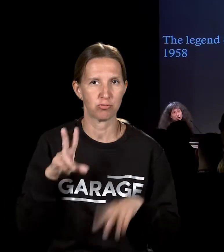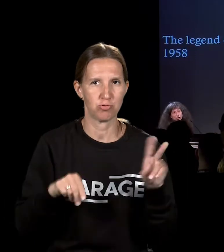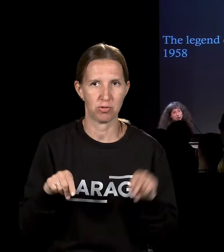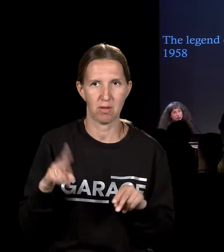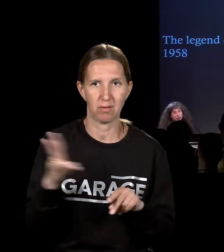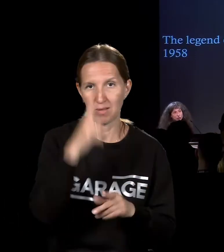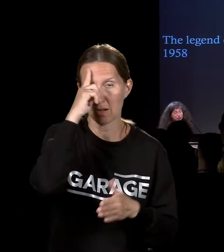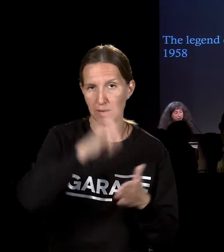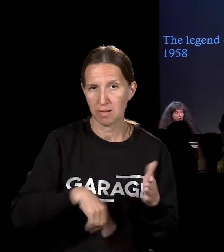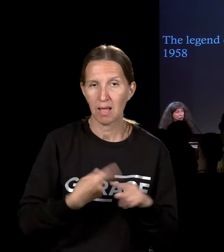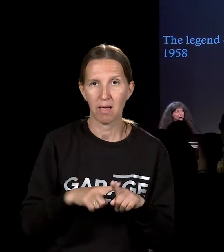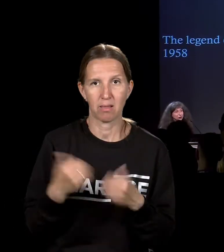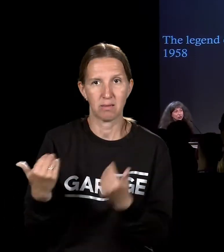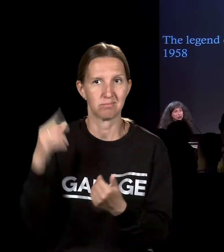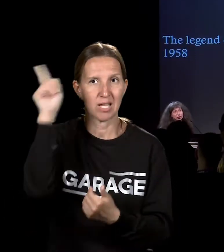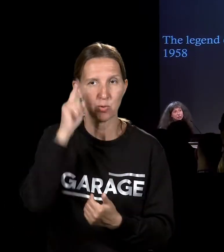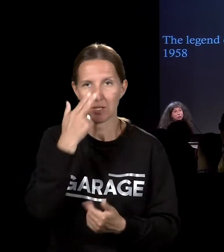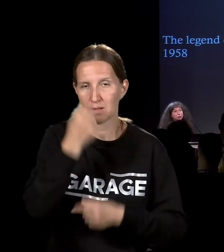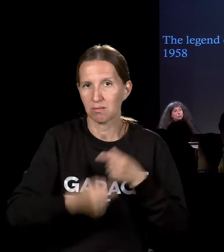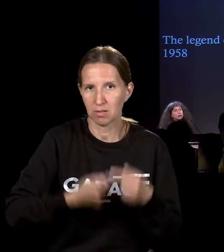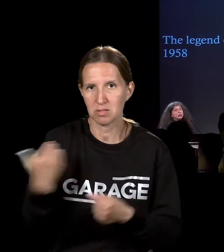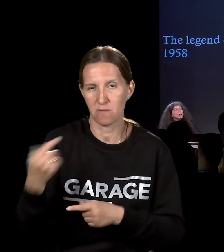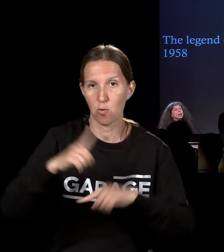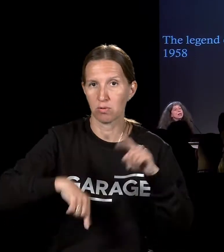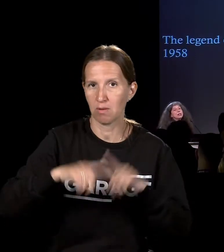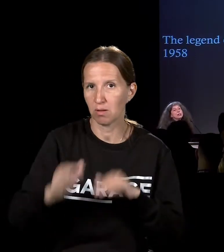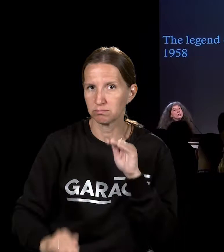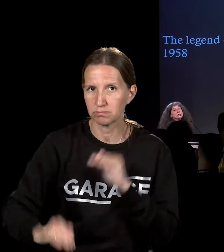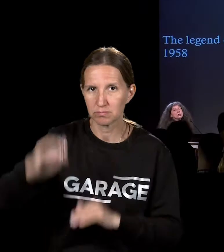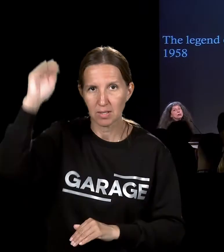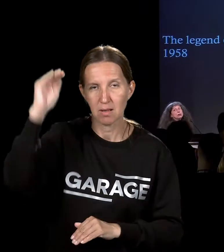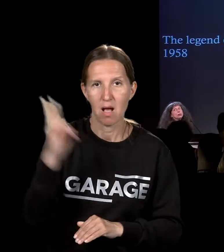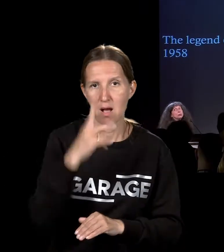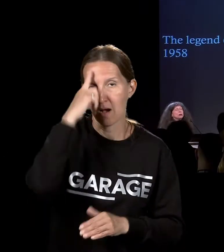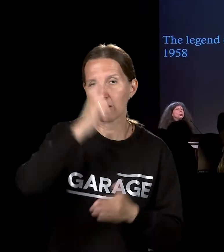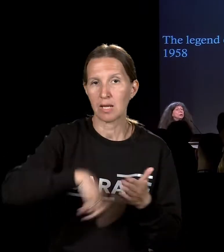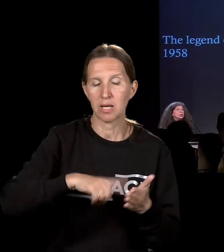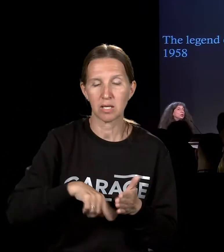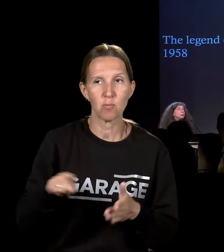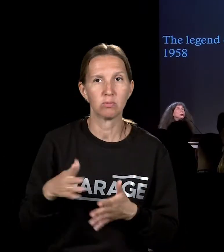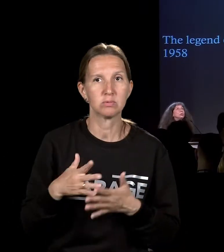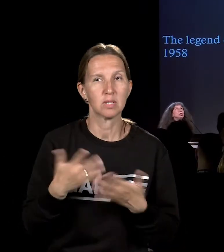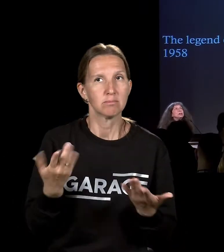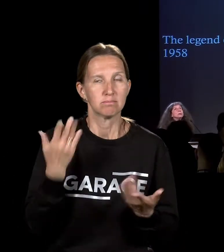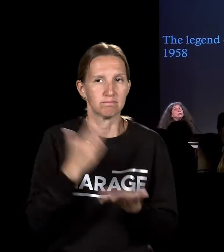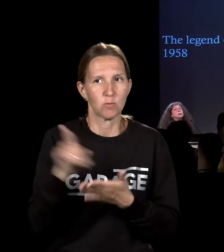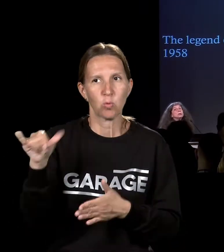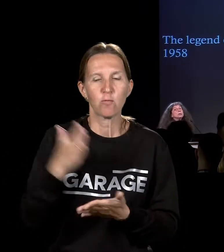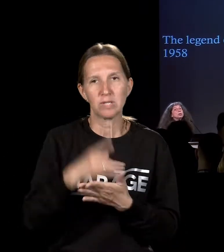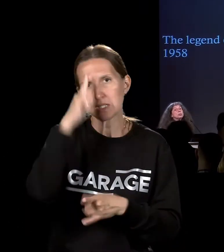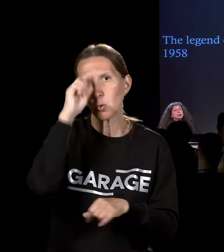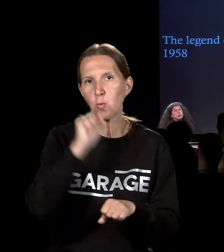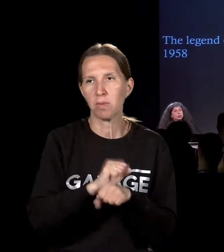его родная религия, с иудейской традицией, в которой он вырос. И он с большим, с некоторым недоумением